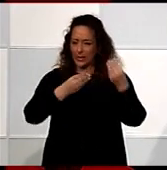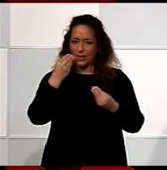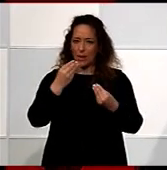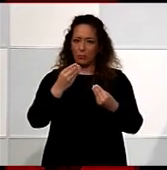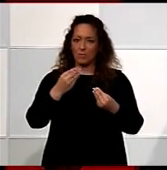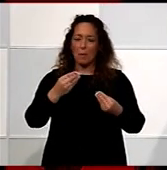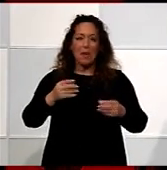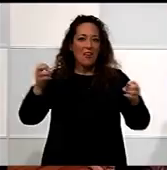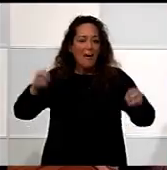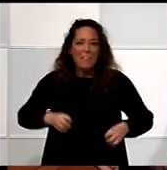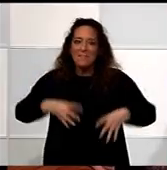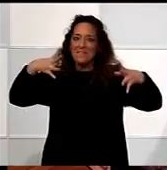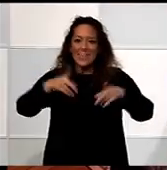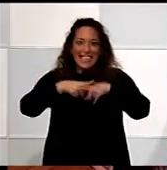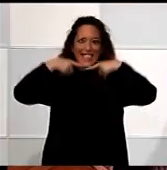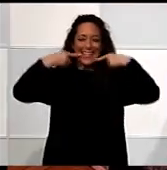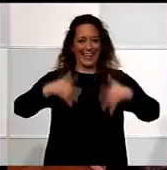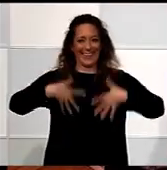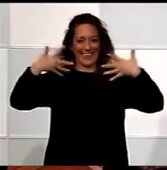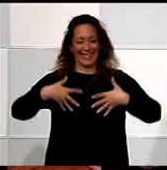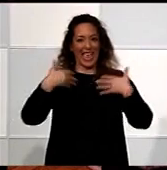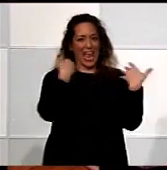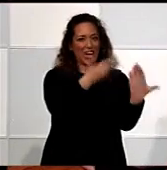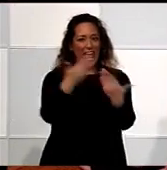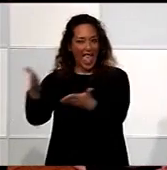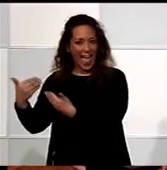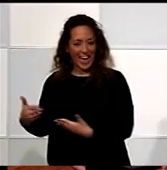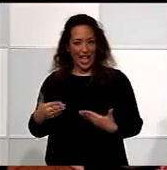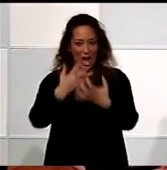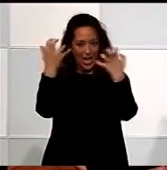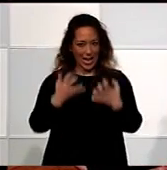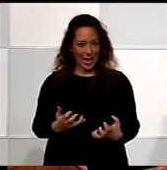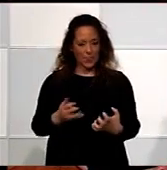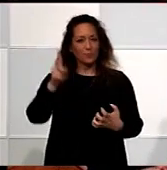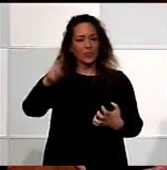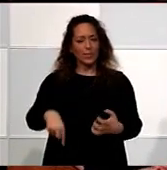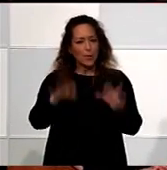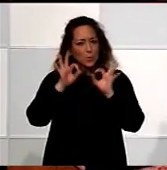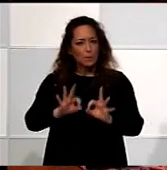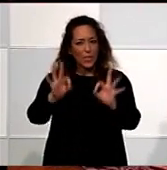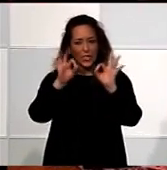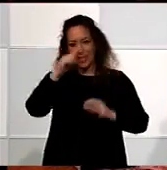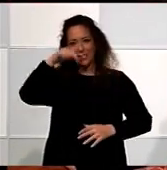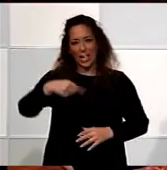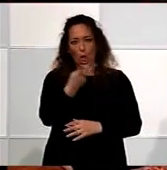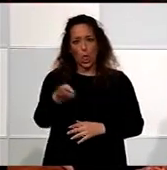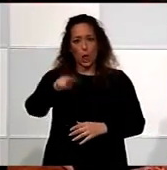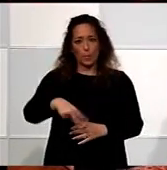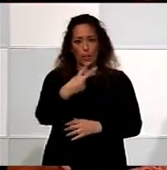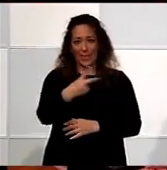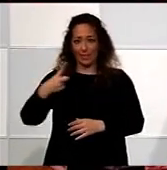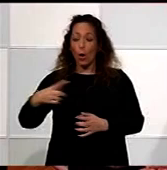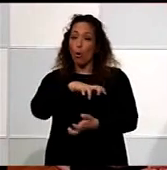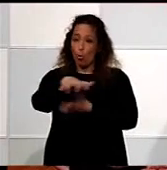molta il·lusió, molts regals, molts somriures, moltes alegries i també, evidentment, especialment aquest any 2021, que serà un any